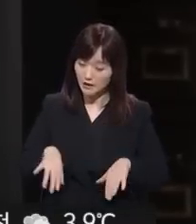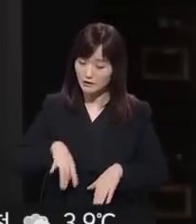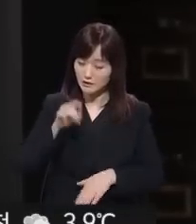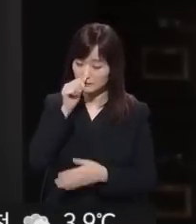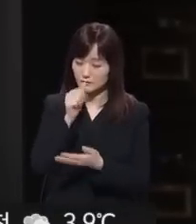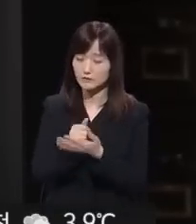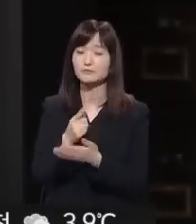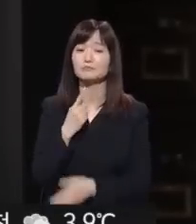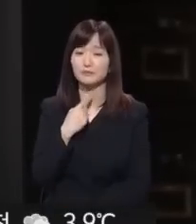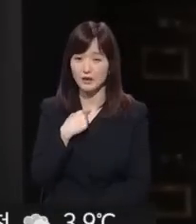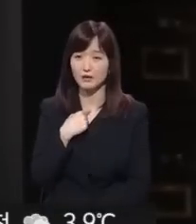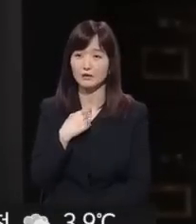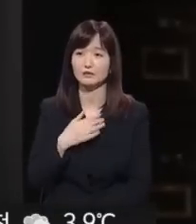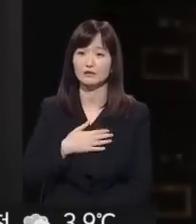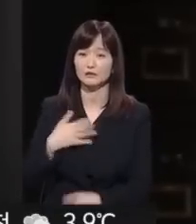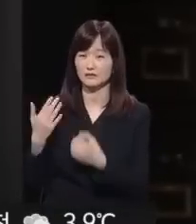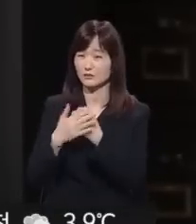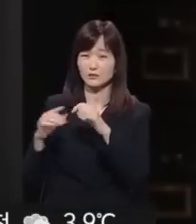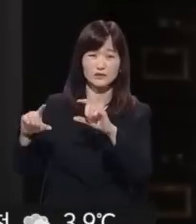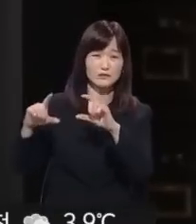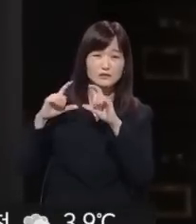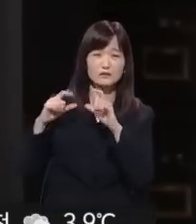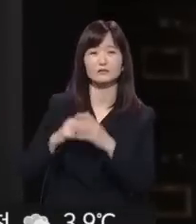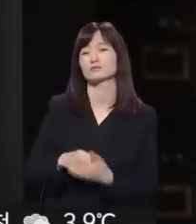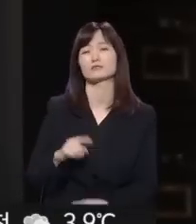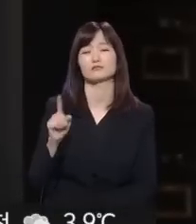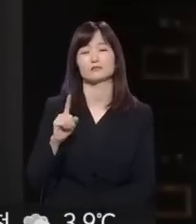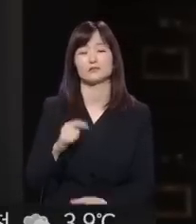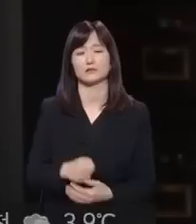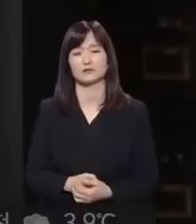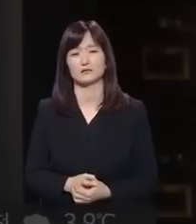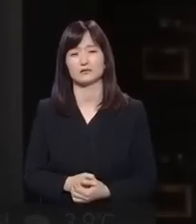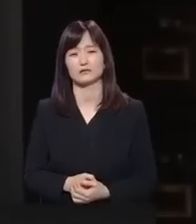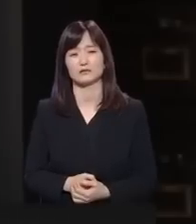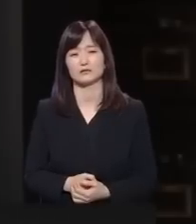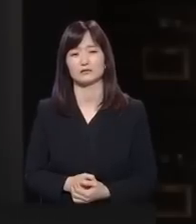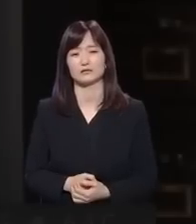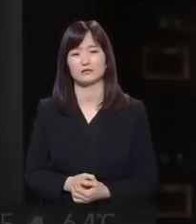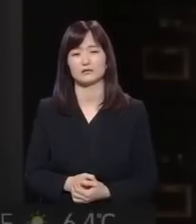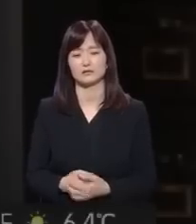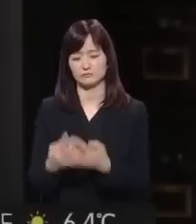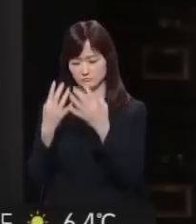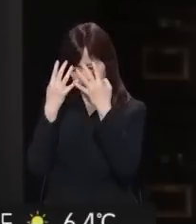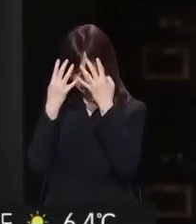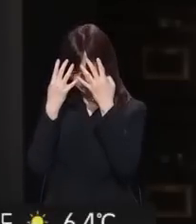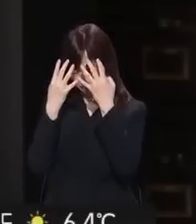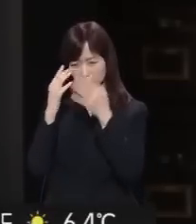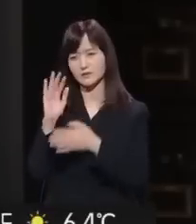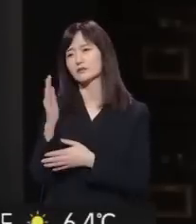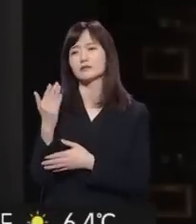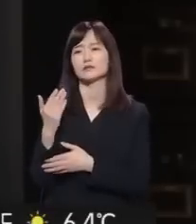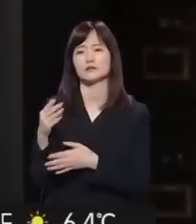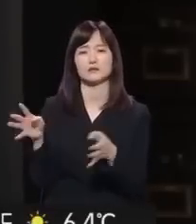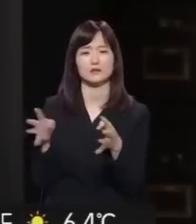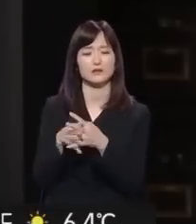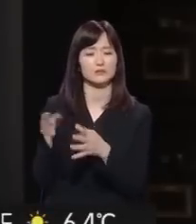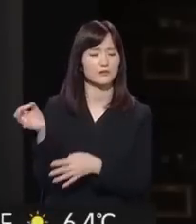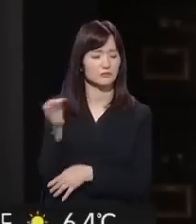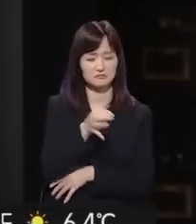뭐 어차피 집행유예 나올 건데 그냥 몸으로 때우고 말지 뭐하러 합의금을 그렇게 거액의 합의금을 물어줄 필요가